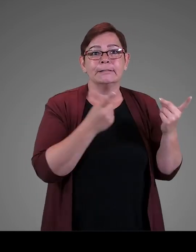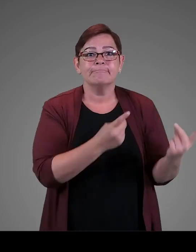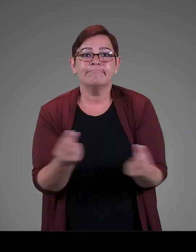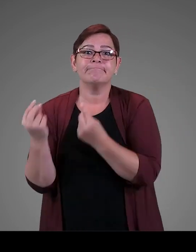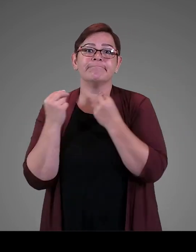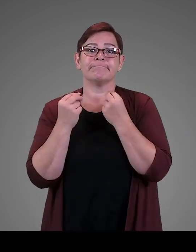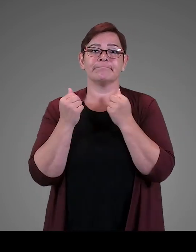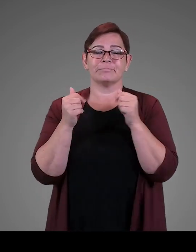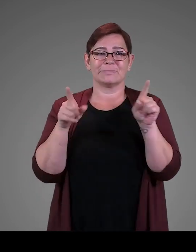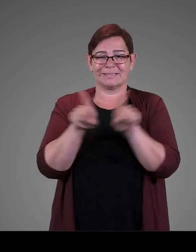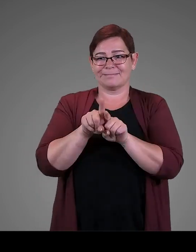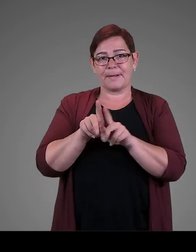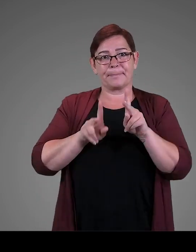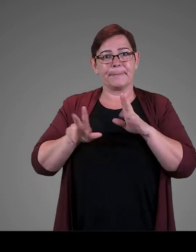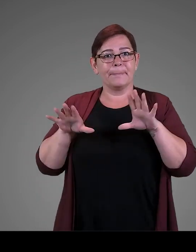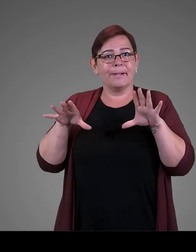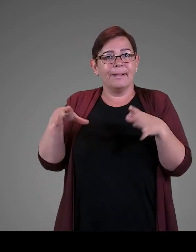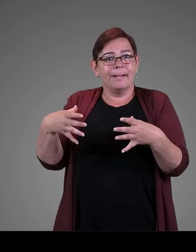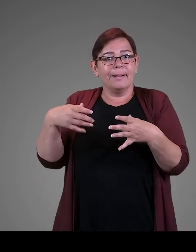notre cas. Donc, c'est ça.